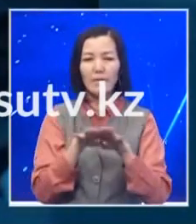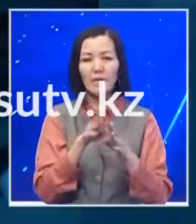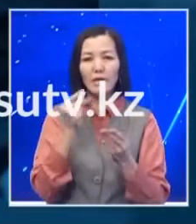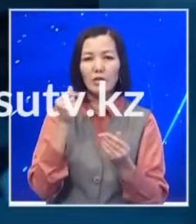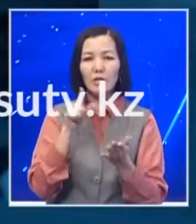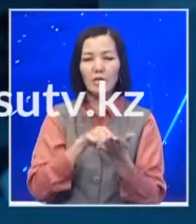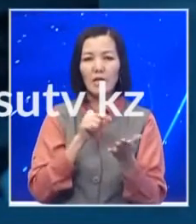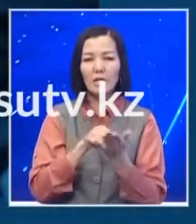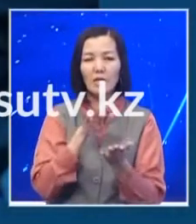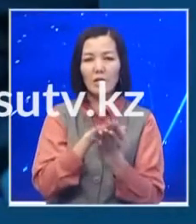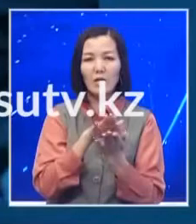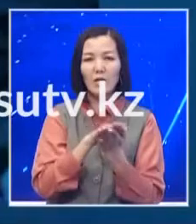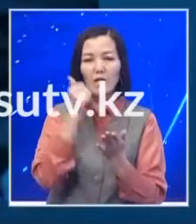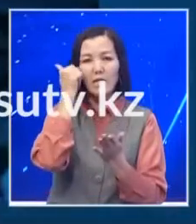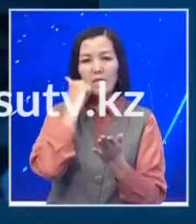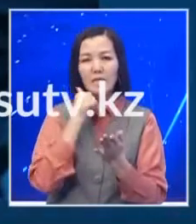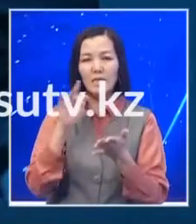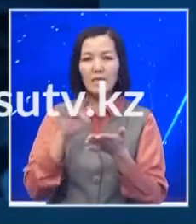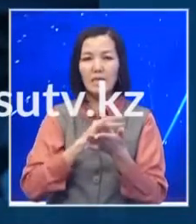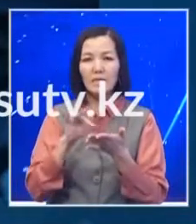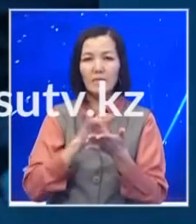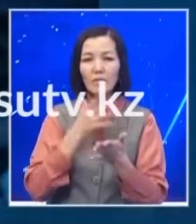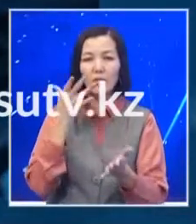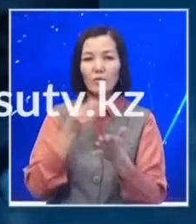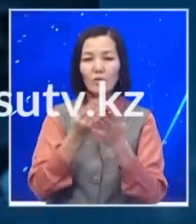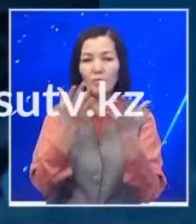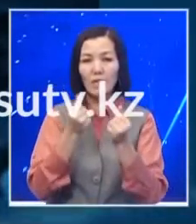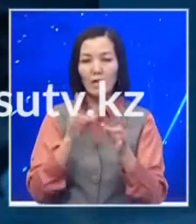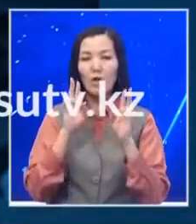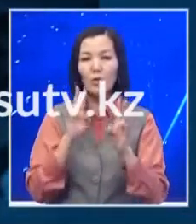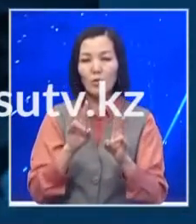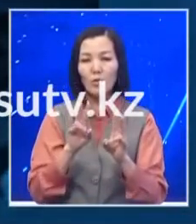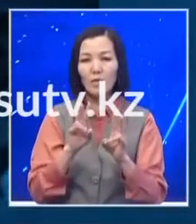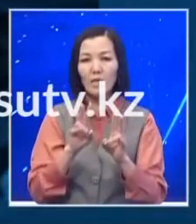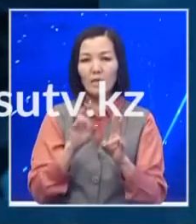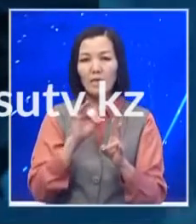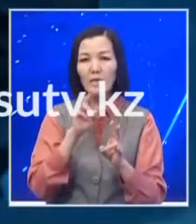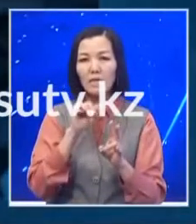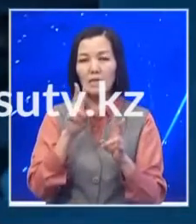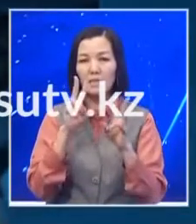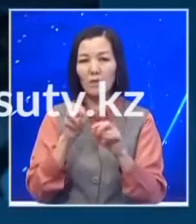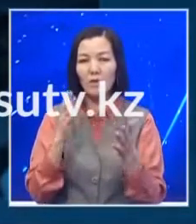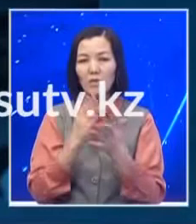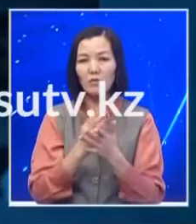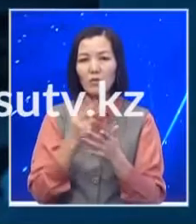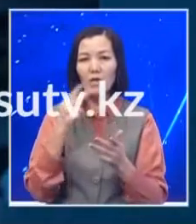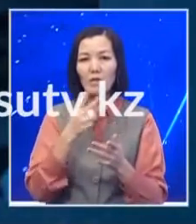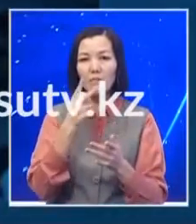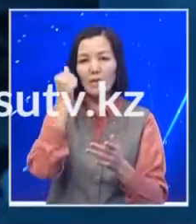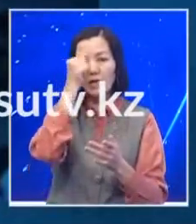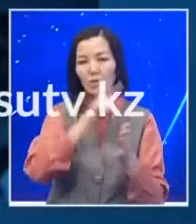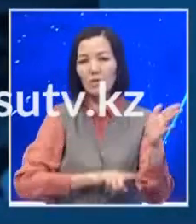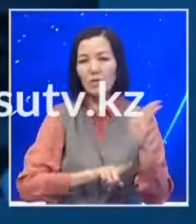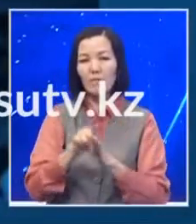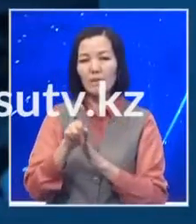зейнетақы қорынан ескі әдіс бойынша есептелген төлемдерді ала береді. Бірақ олар үшінде индекстеу қарастырылған. 2022 жылдан